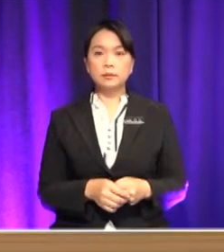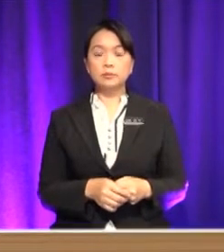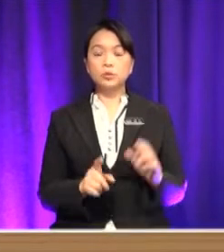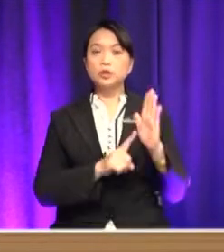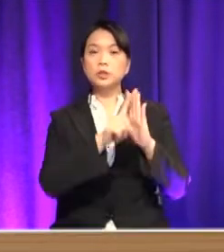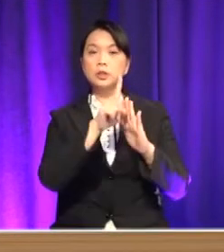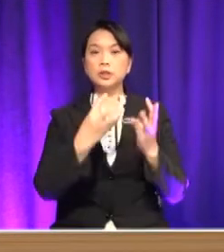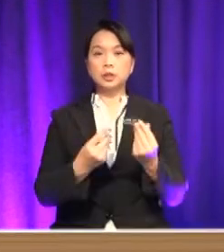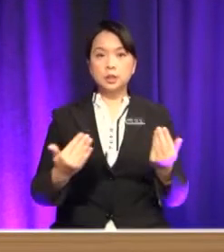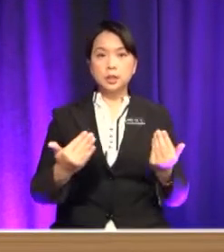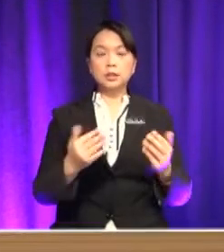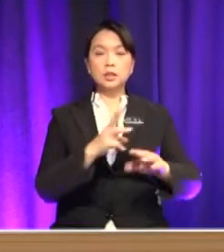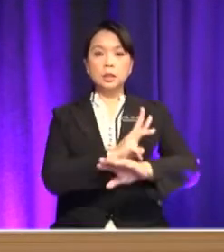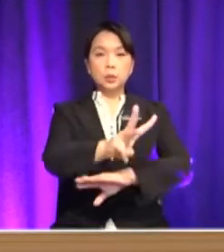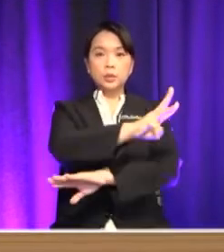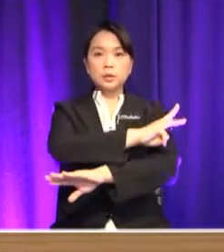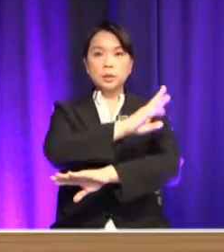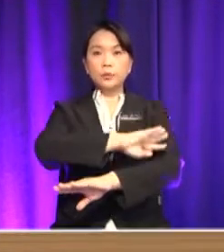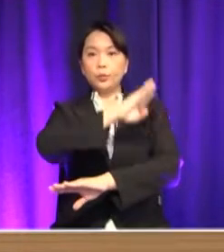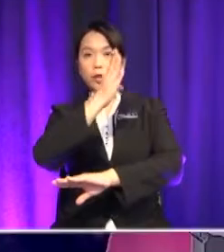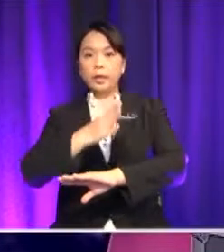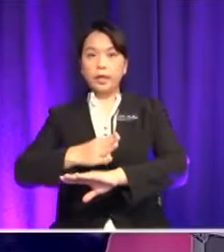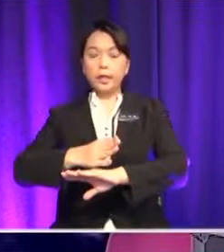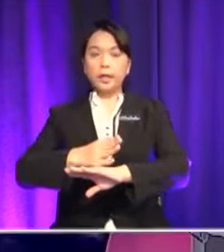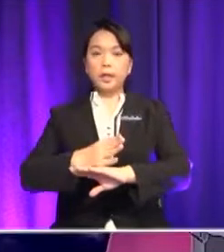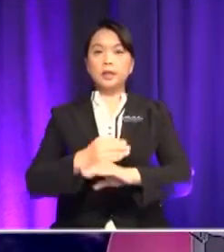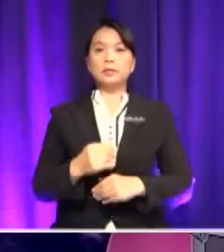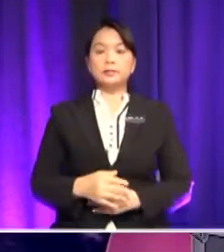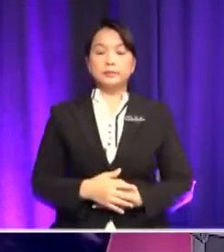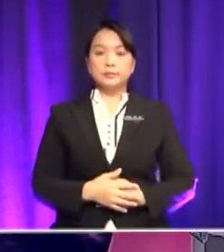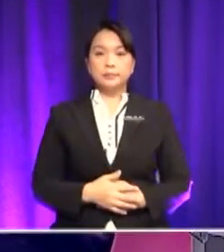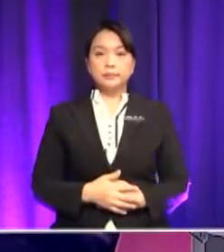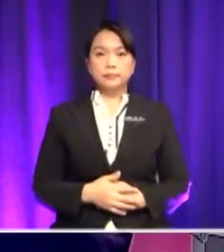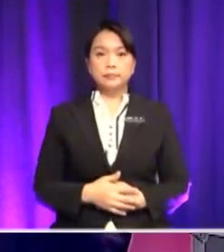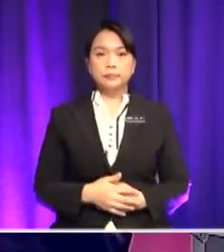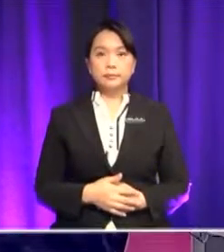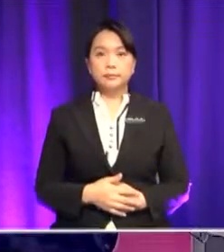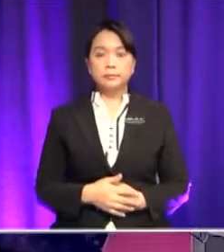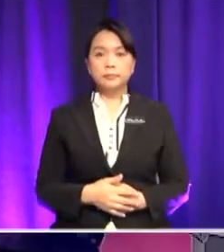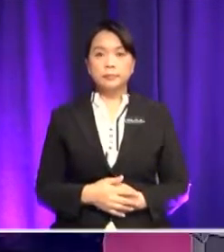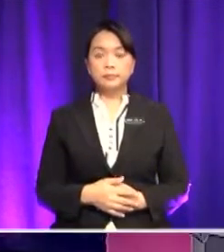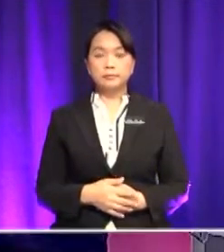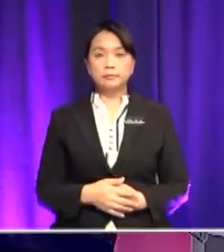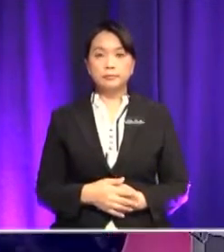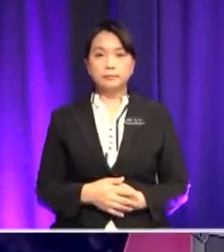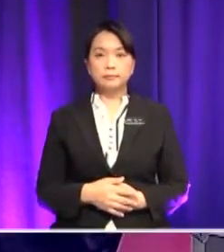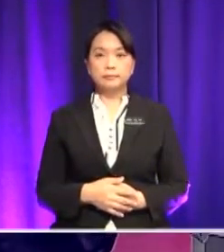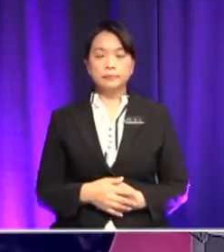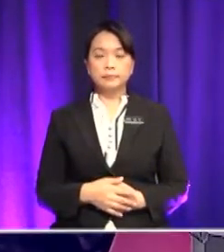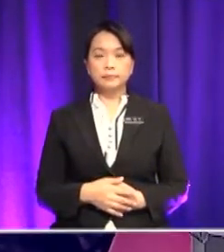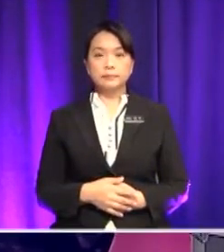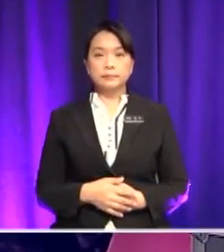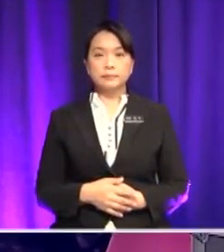itu berbukit, dia akan tunjukkan topografi ketinggian bukit bukau. Ya? Baiklah, yang